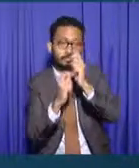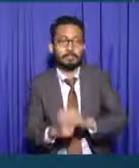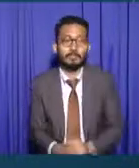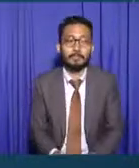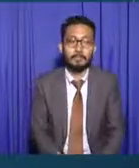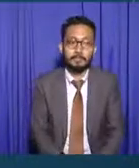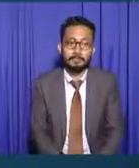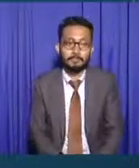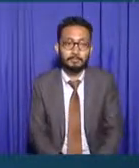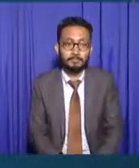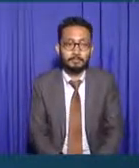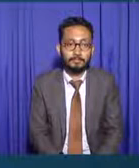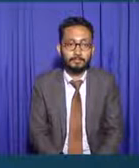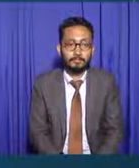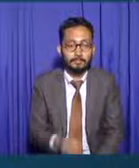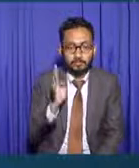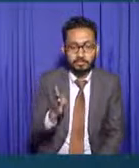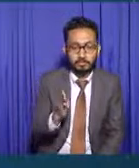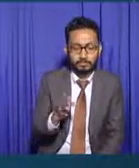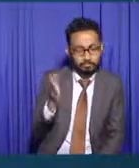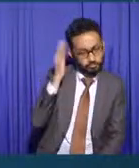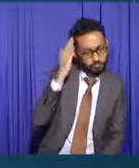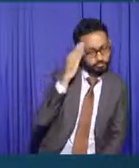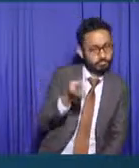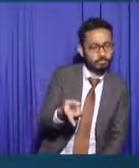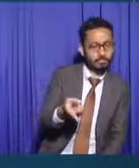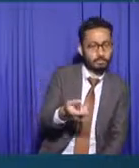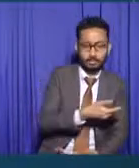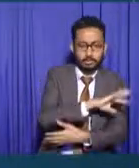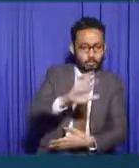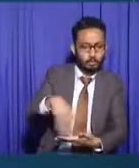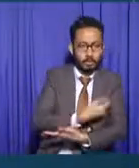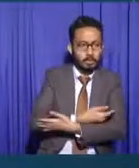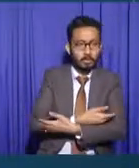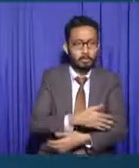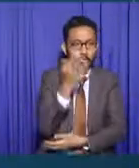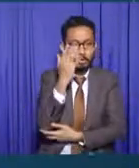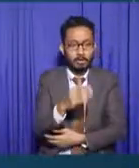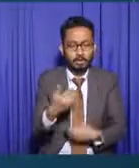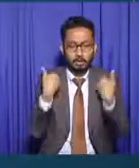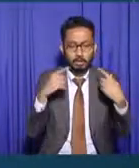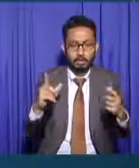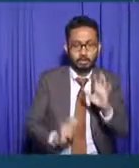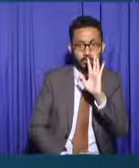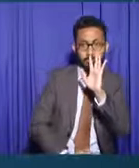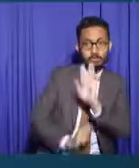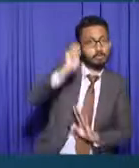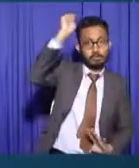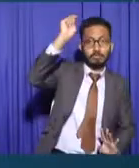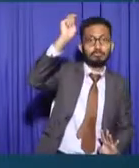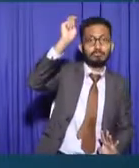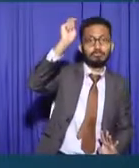kecil beliau mendapati semua anak pokok adalah tinggi